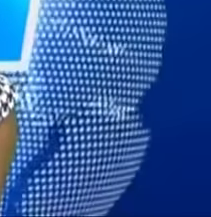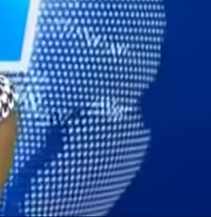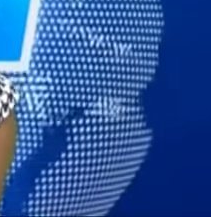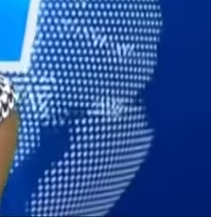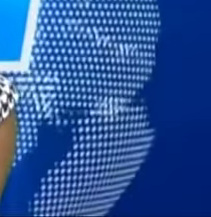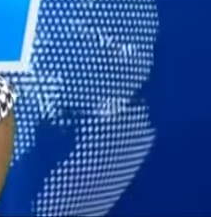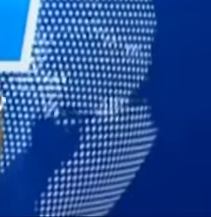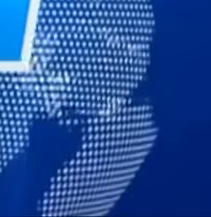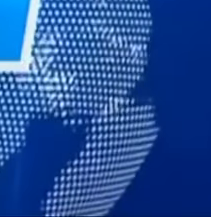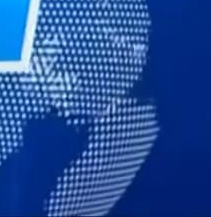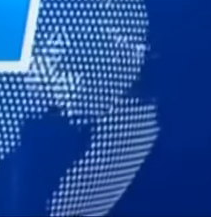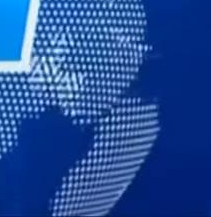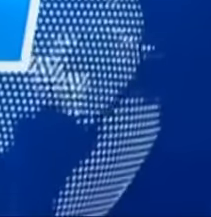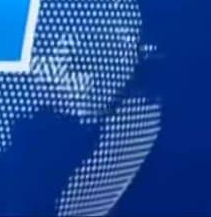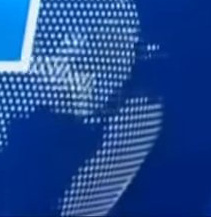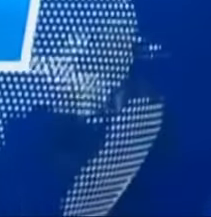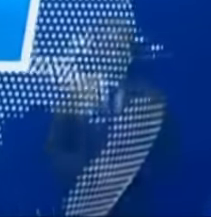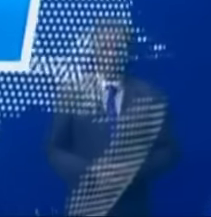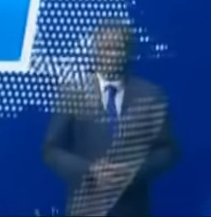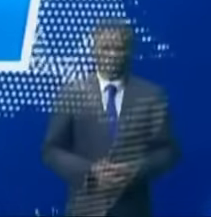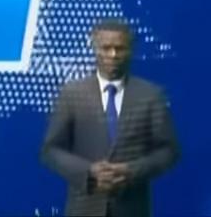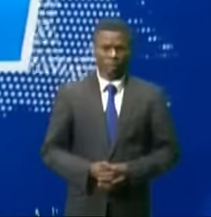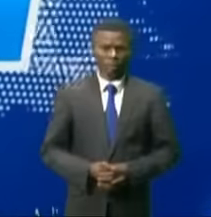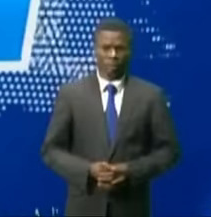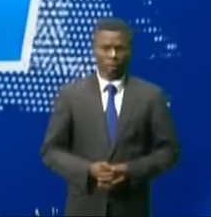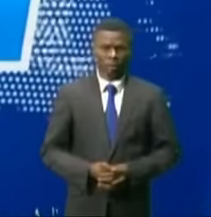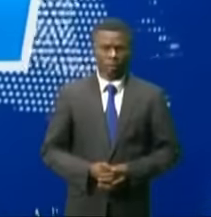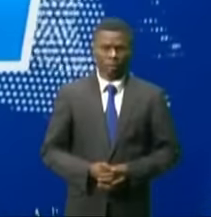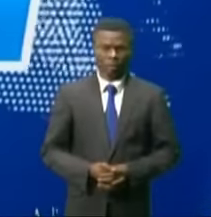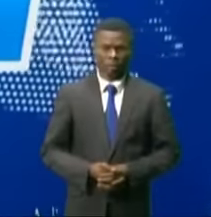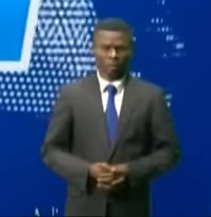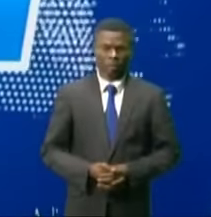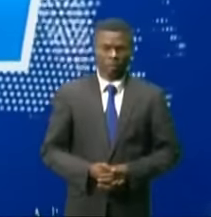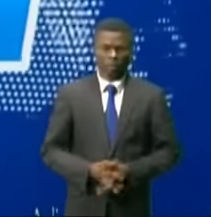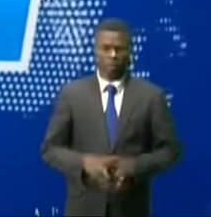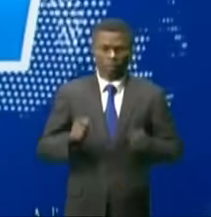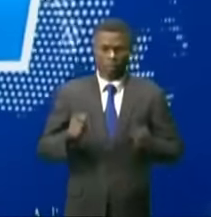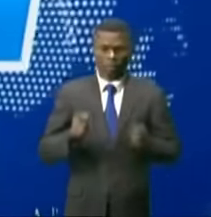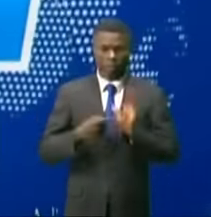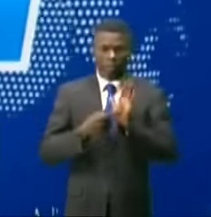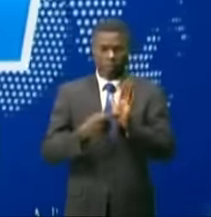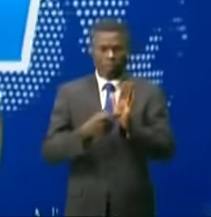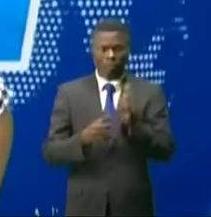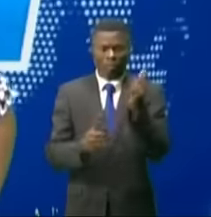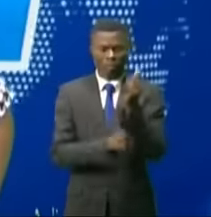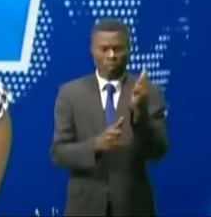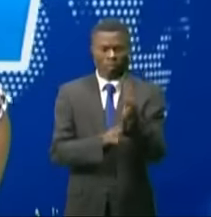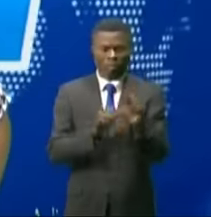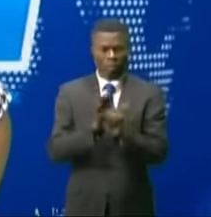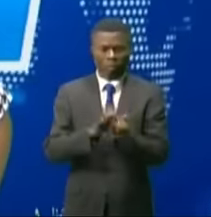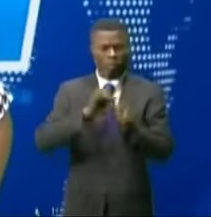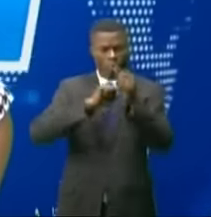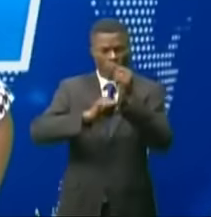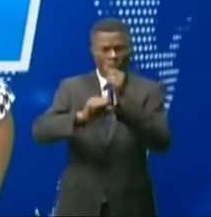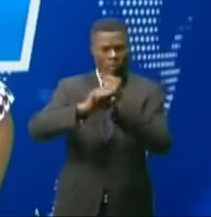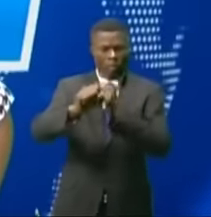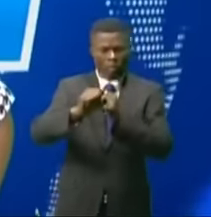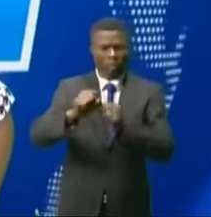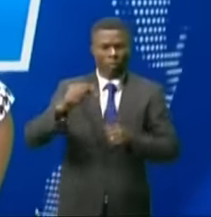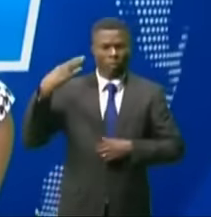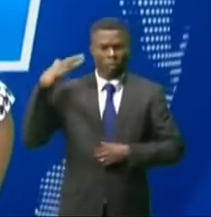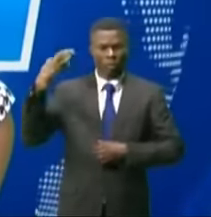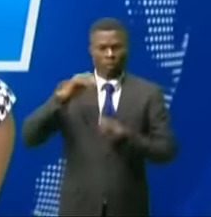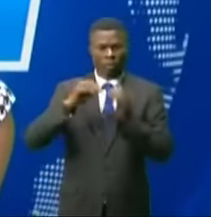Sénégal poursuit son bonhomme de chemin à travers différentes provinces. Dans ce journal, vous suivrez la mobilisation et la sensibilisation des